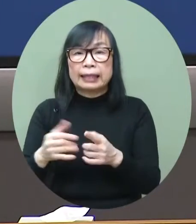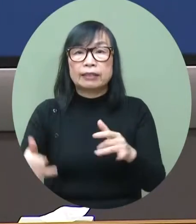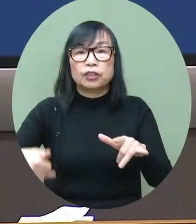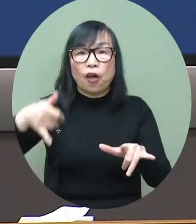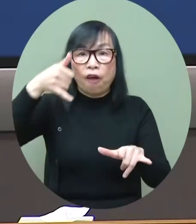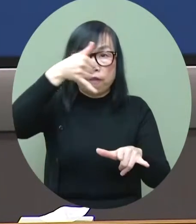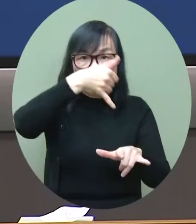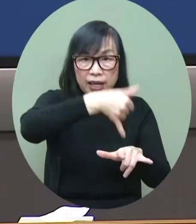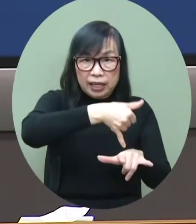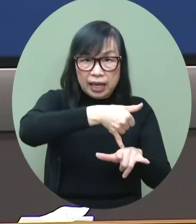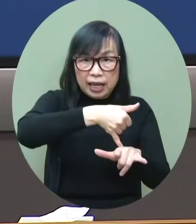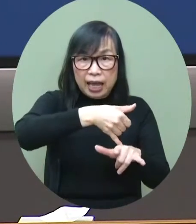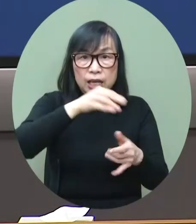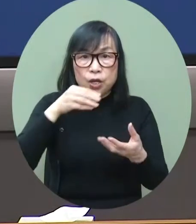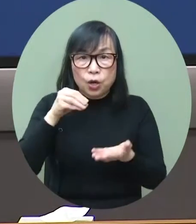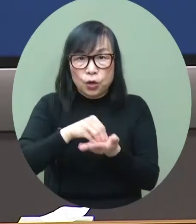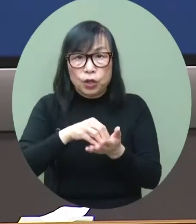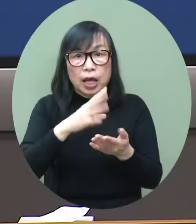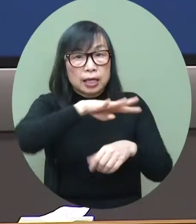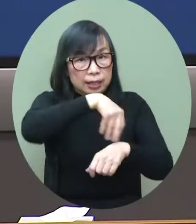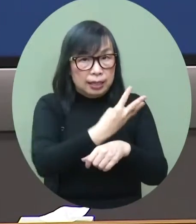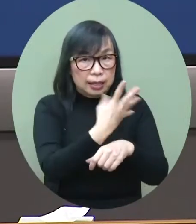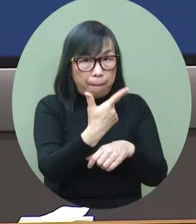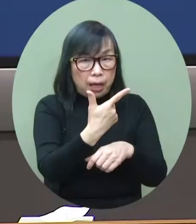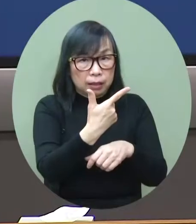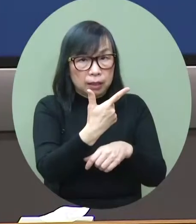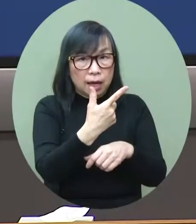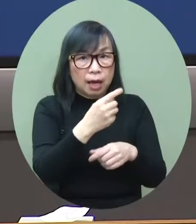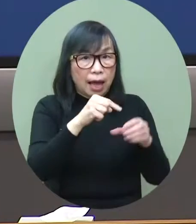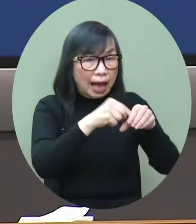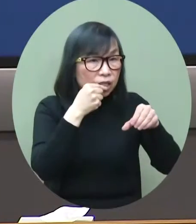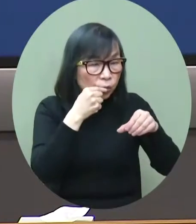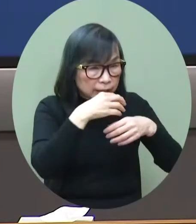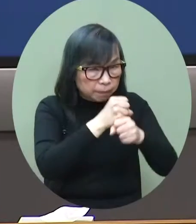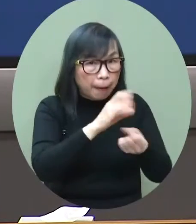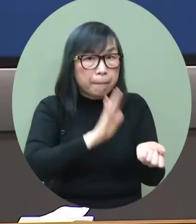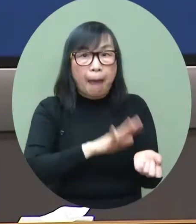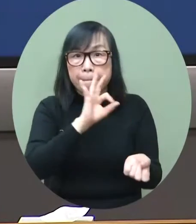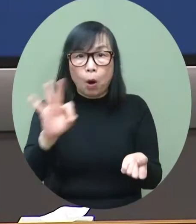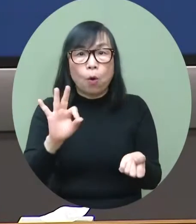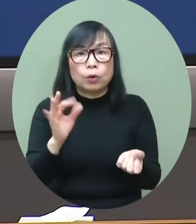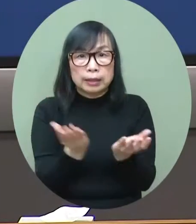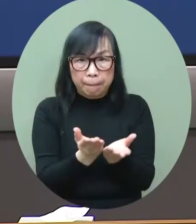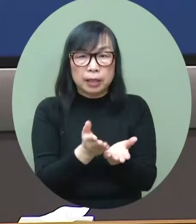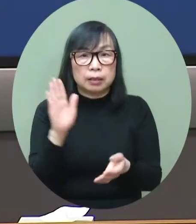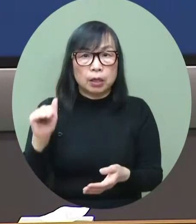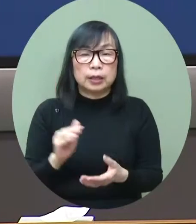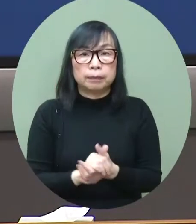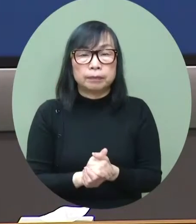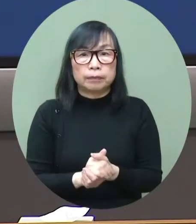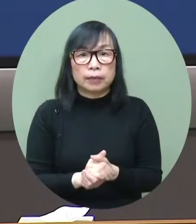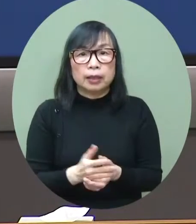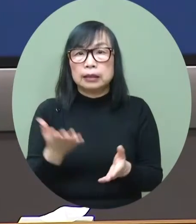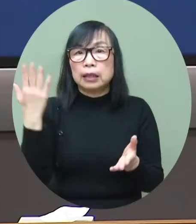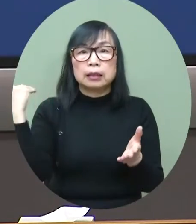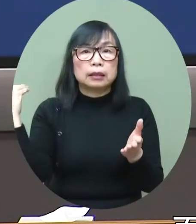咧係需要喺預定起飛前48小時進行核酸檢測係陰性結果證明，呢個一向都係